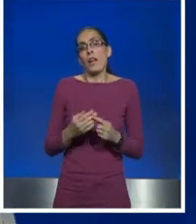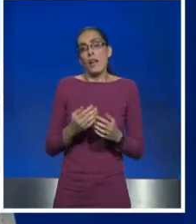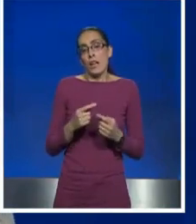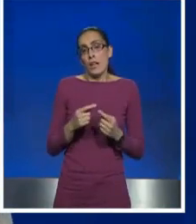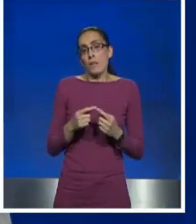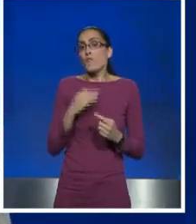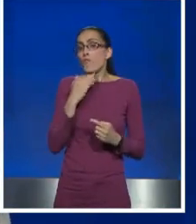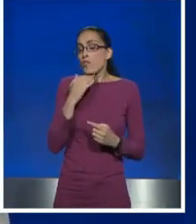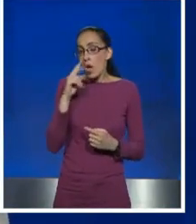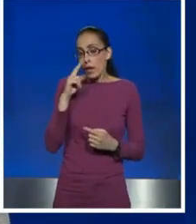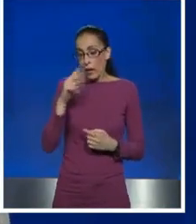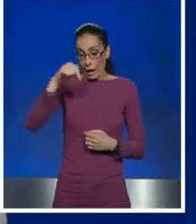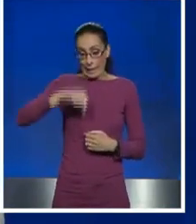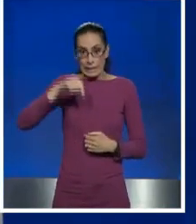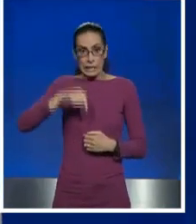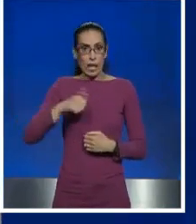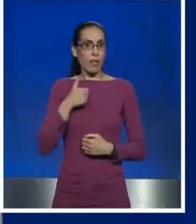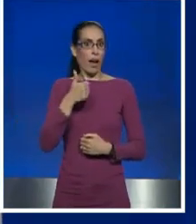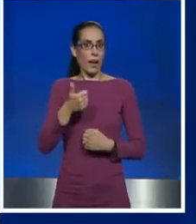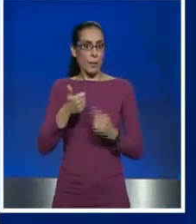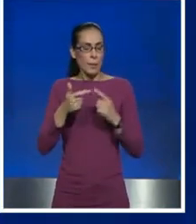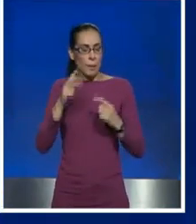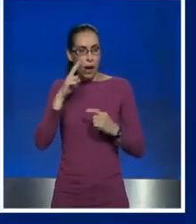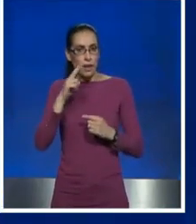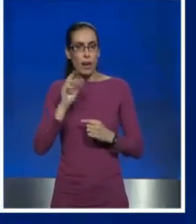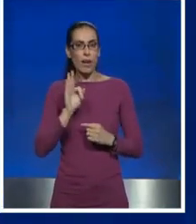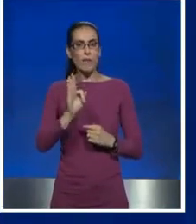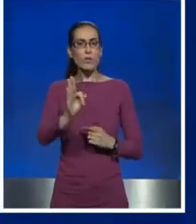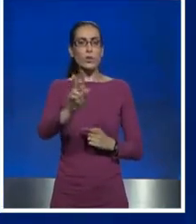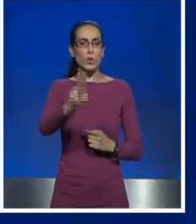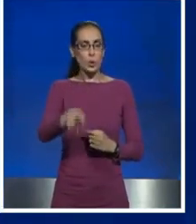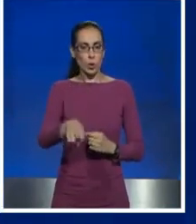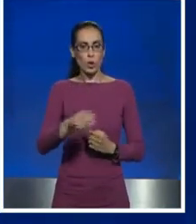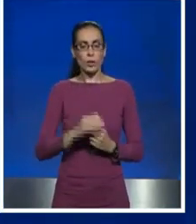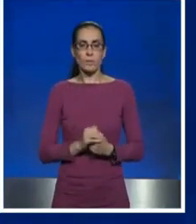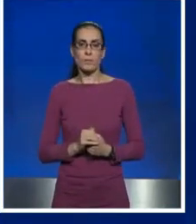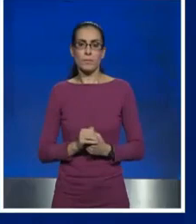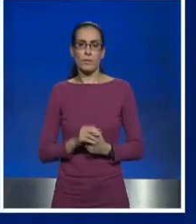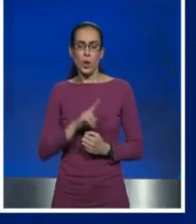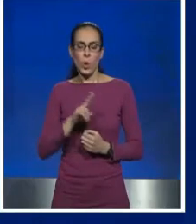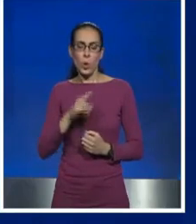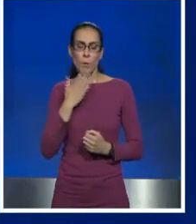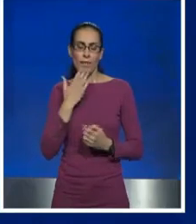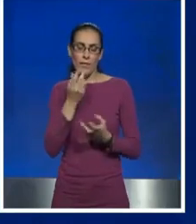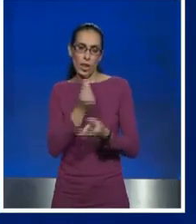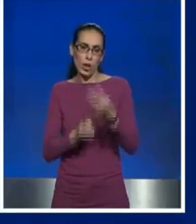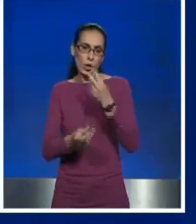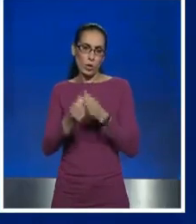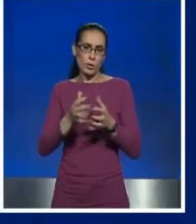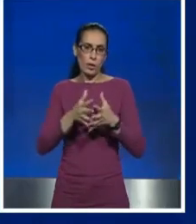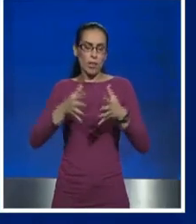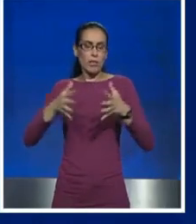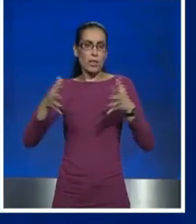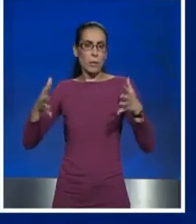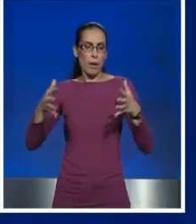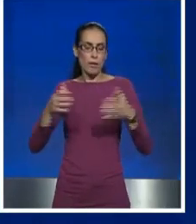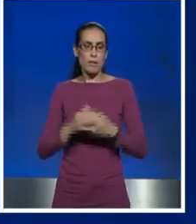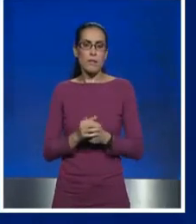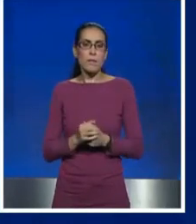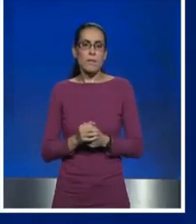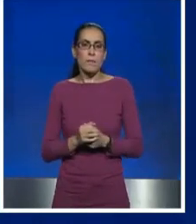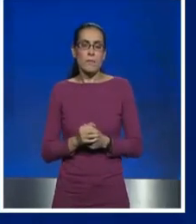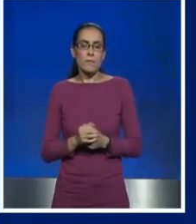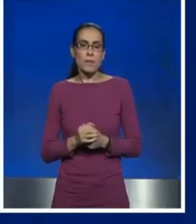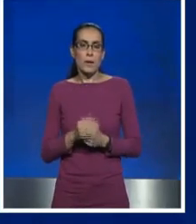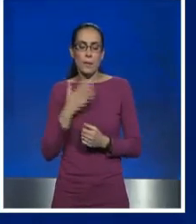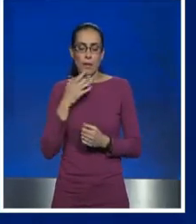lej il-moment imma jħares lej il-ġejjin ukoll. U tkabbir ekonomiku meta jkun f'dak